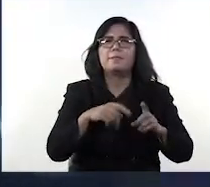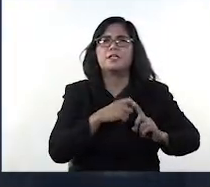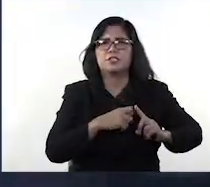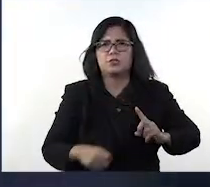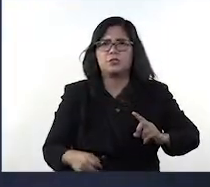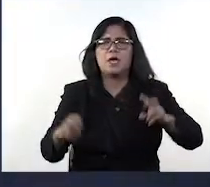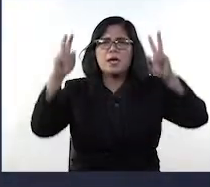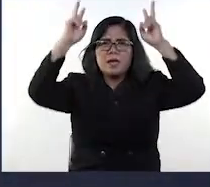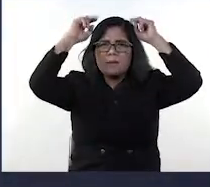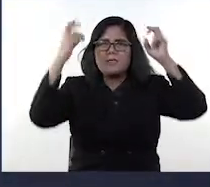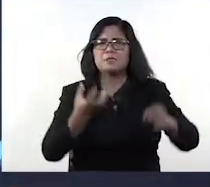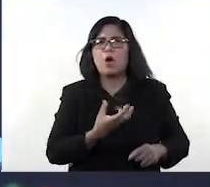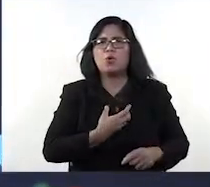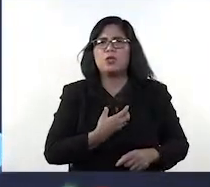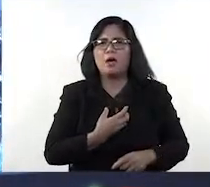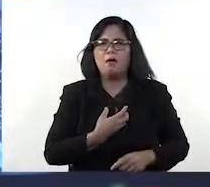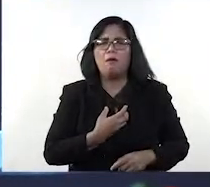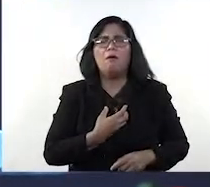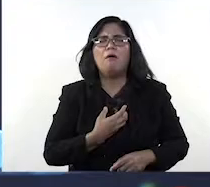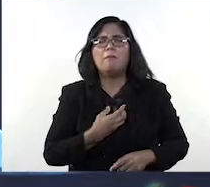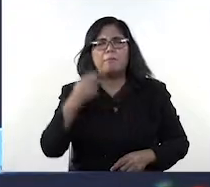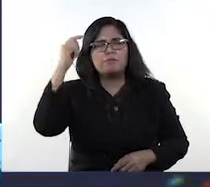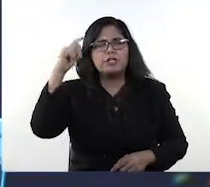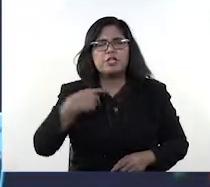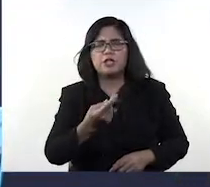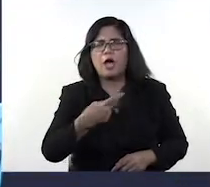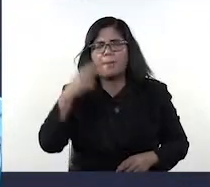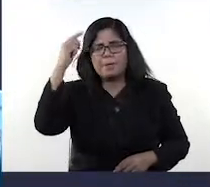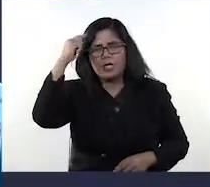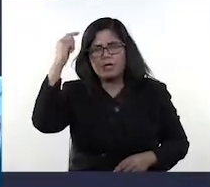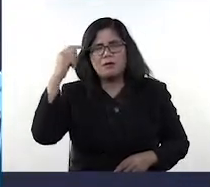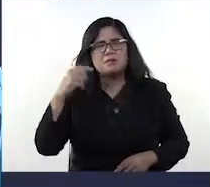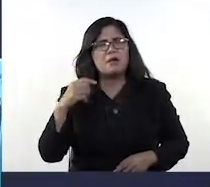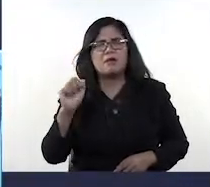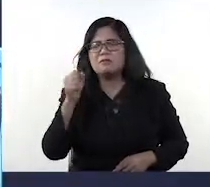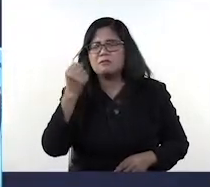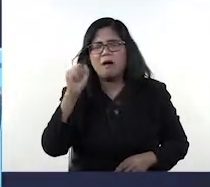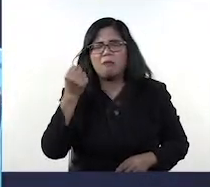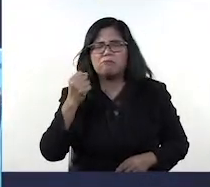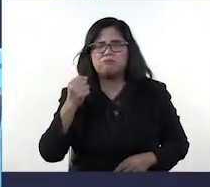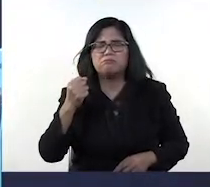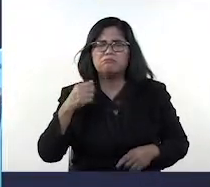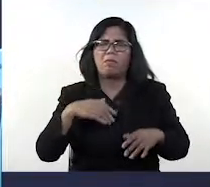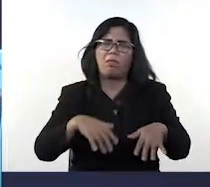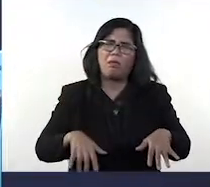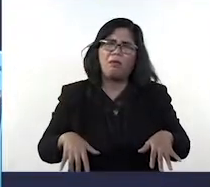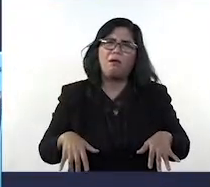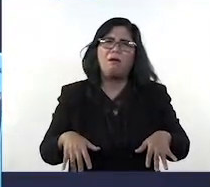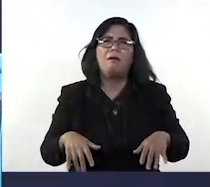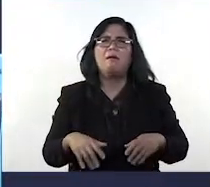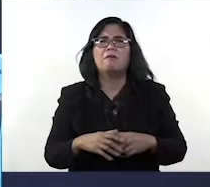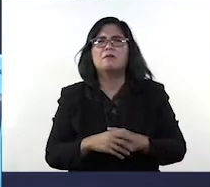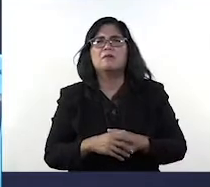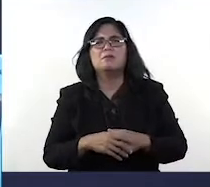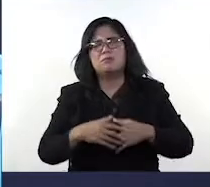Hai iblis maunya kita berpikir sangat kuat Hai iblis maunya kita berpikir saya Enggak sanggup hai habis